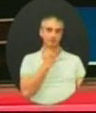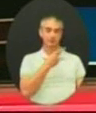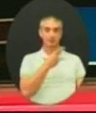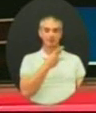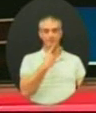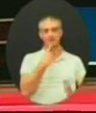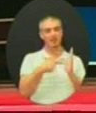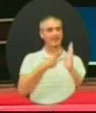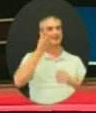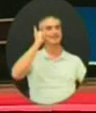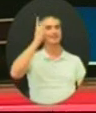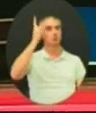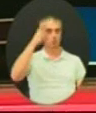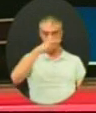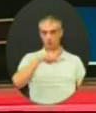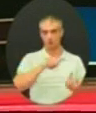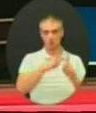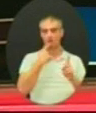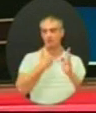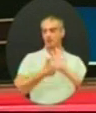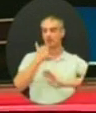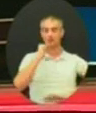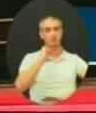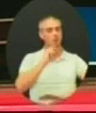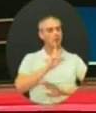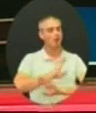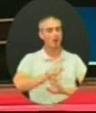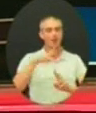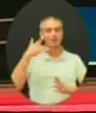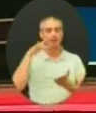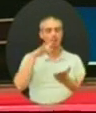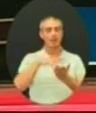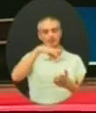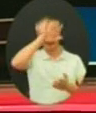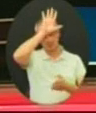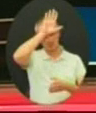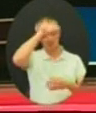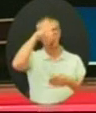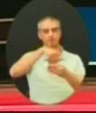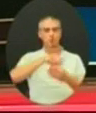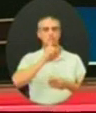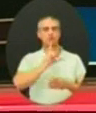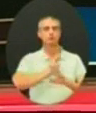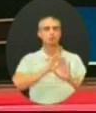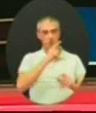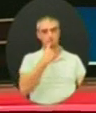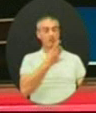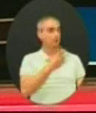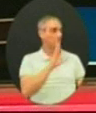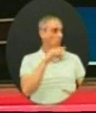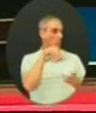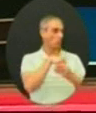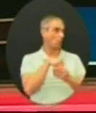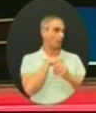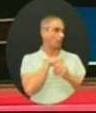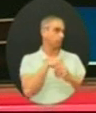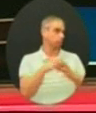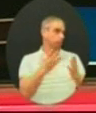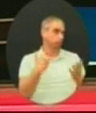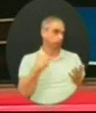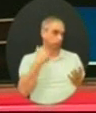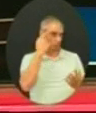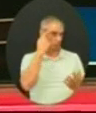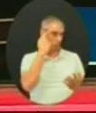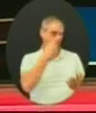וישמיע איום באותה רוח שהוא ישמיע גם אתמול, שלא תהיה נוכחות איראנית בסוריה. הוא יגיד כולל, את זה. כולל, אני כן. משער